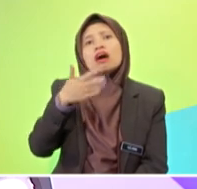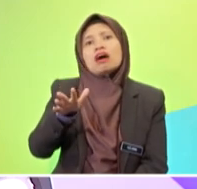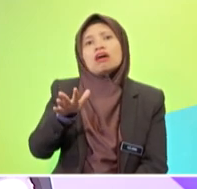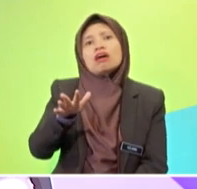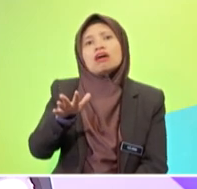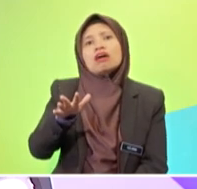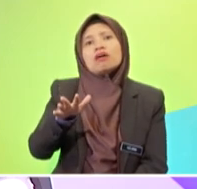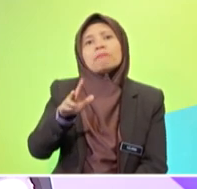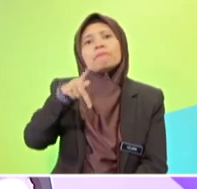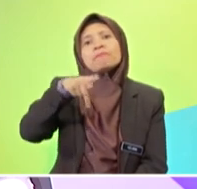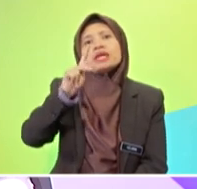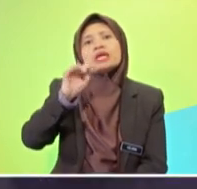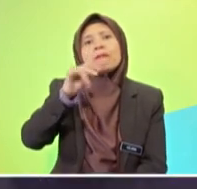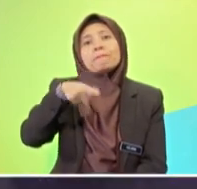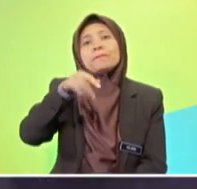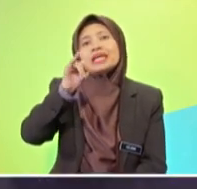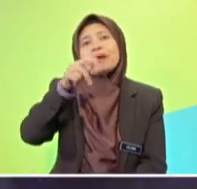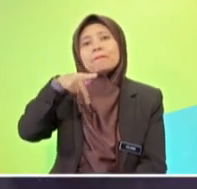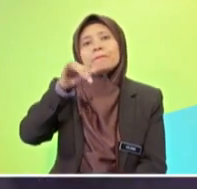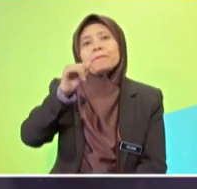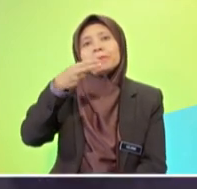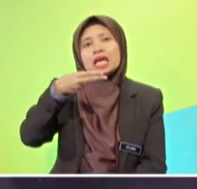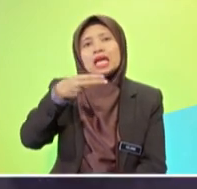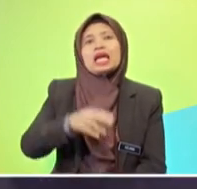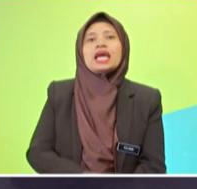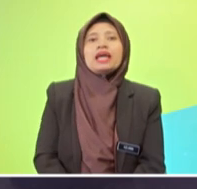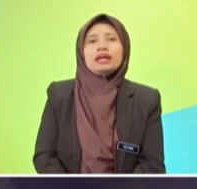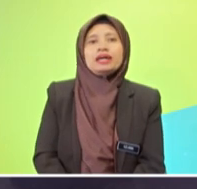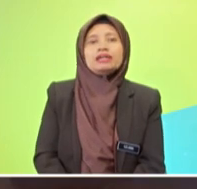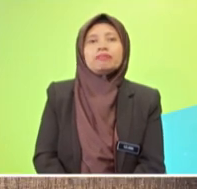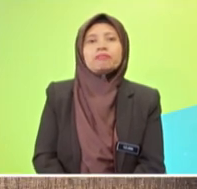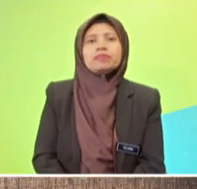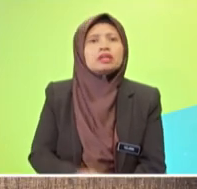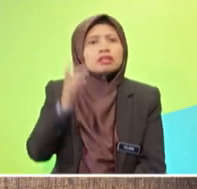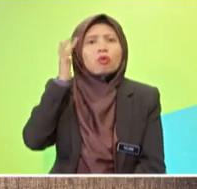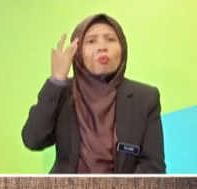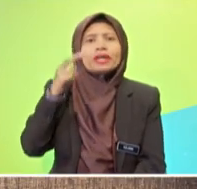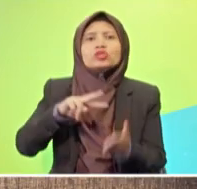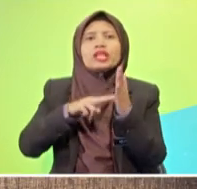kita tahu nih yang beda berasa kabur nih ada yang anak bantu silahkan silakan Intan